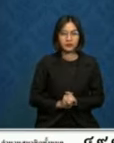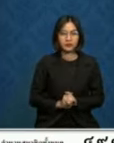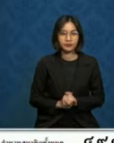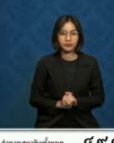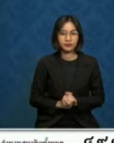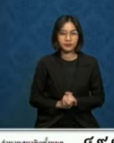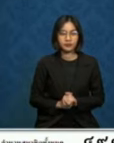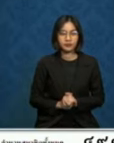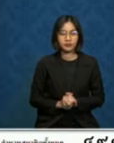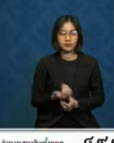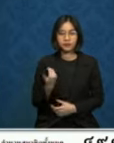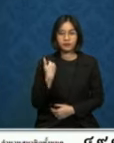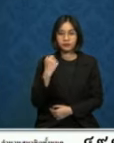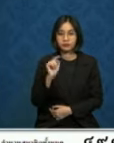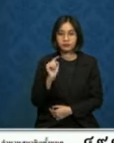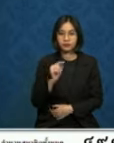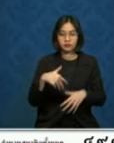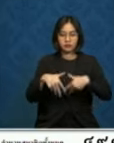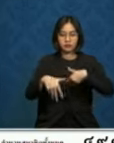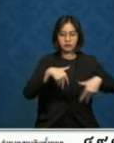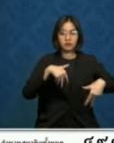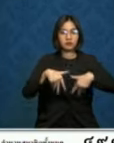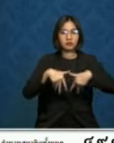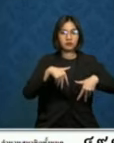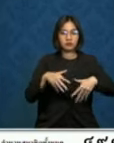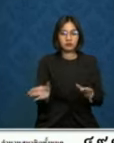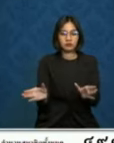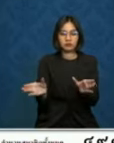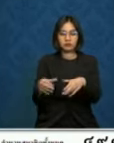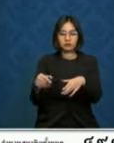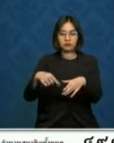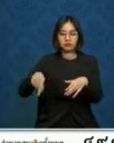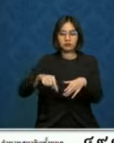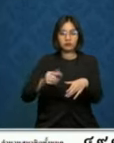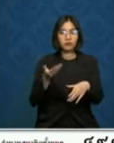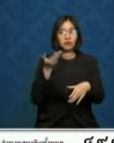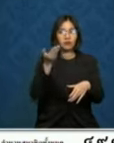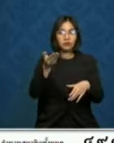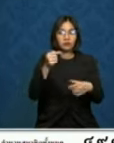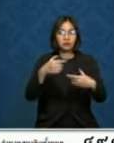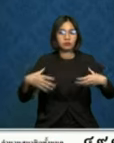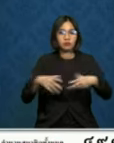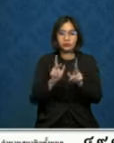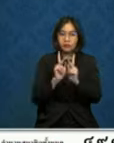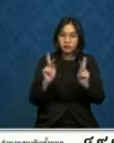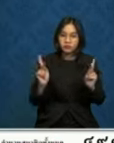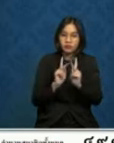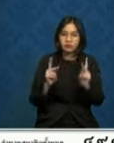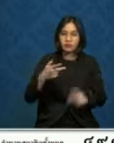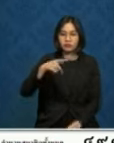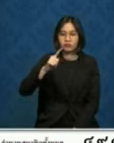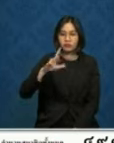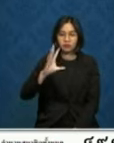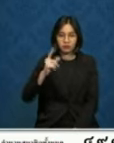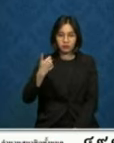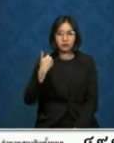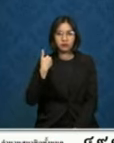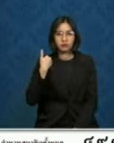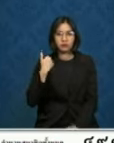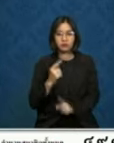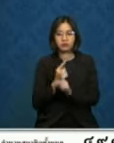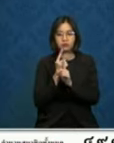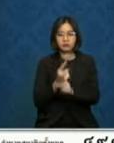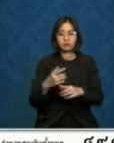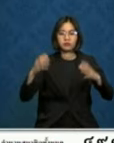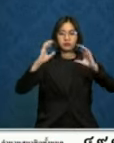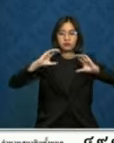เหตุการณ์มันเป็นอย่างนี้ครับมีประชาชนนะครับท่านประธานรวมกลุ่มกันมานะครับมาร้องทุกข์ที่กรรมาธิการปปช.ครับท่านประธานว่าตามที่รัฐบา